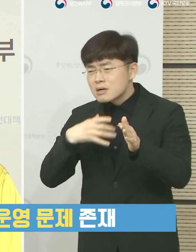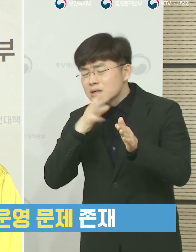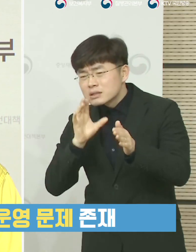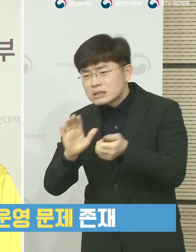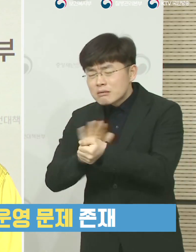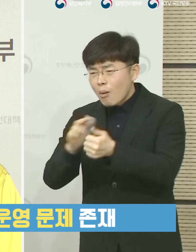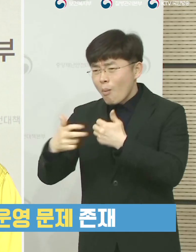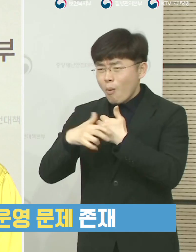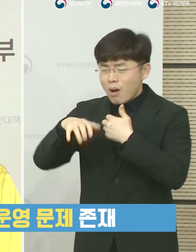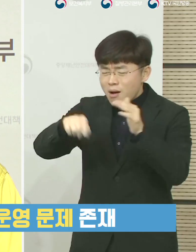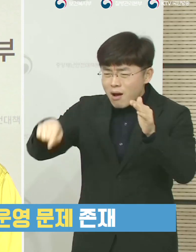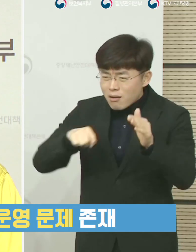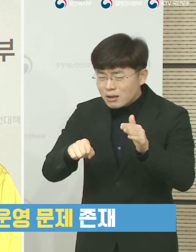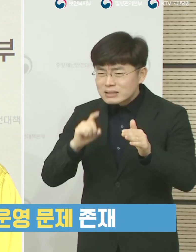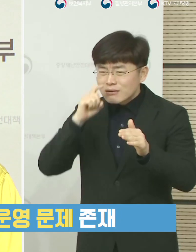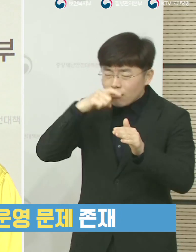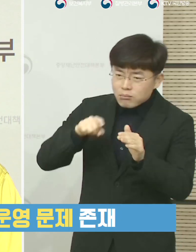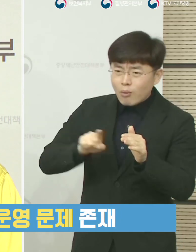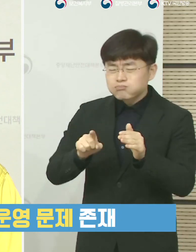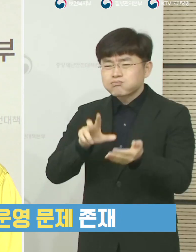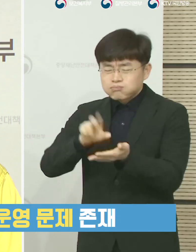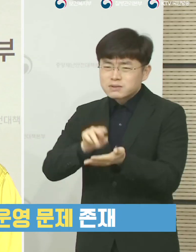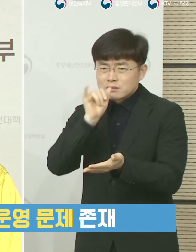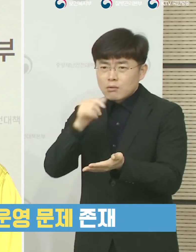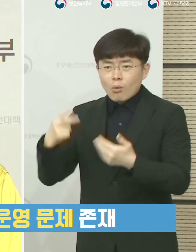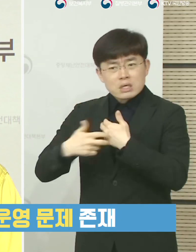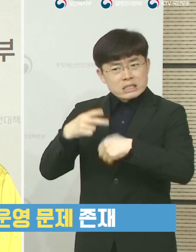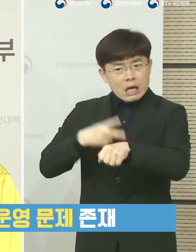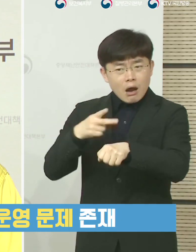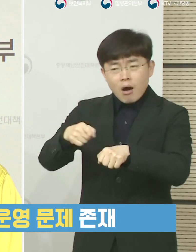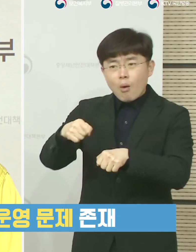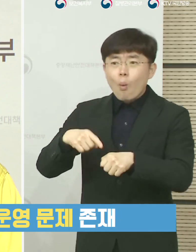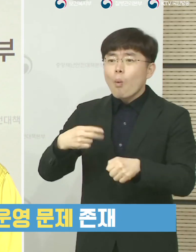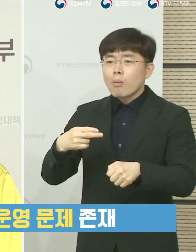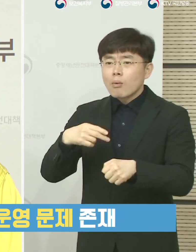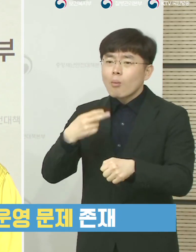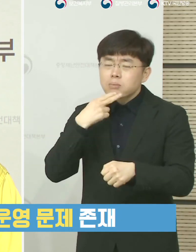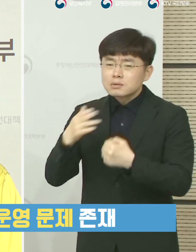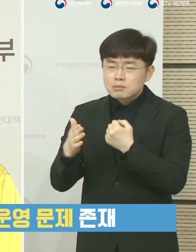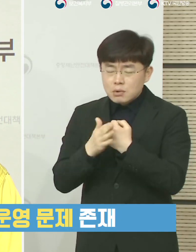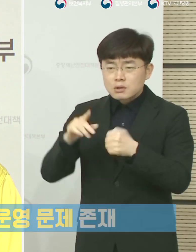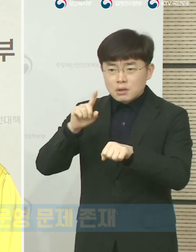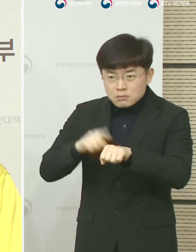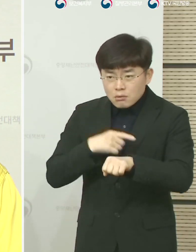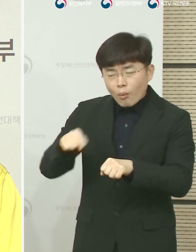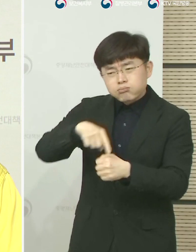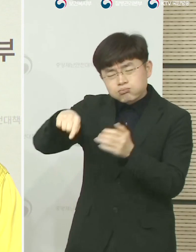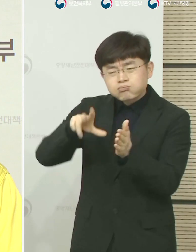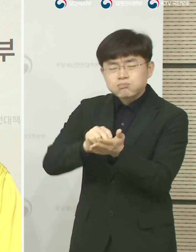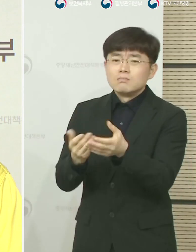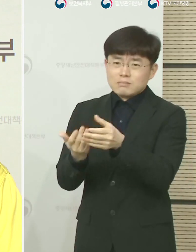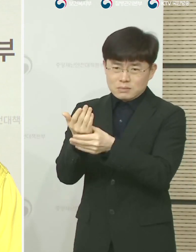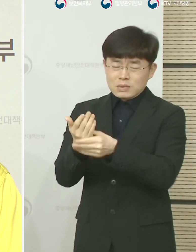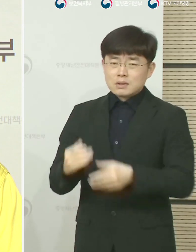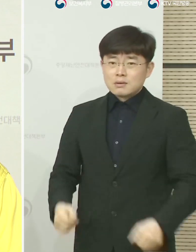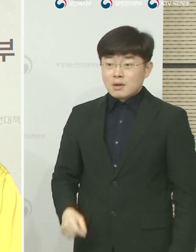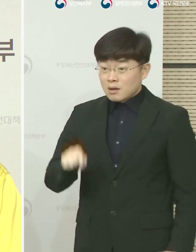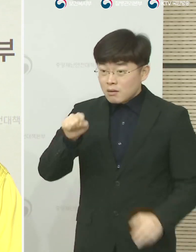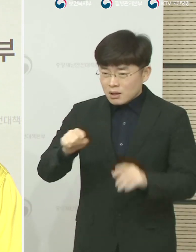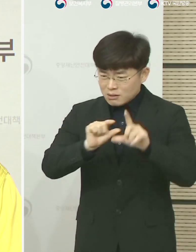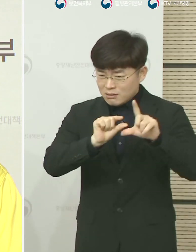요양병원들이 존재하고 의사 선생님들이 운영하지 않는 요양병원들에 대한 문제도 계속 제기되는 상황이었습니다. 그러한 일부